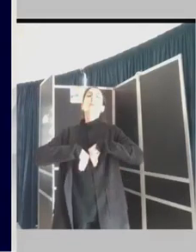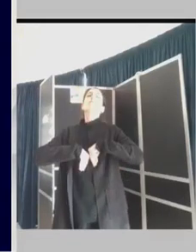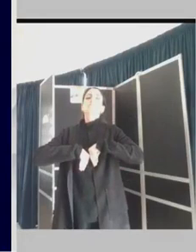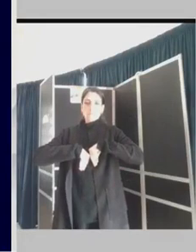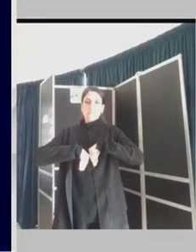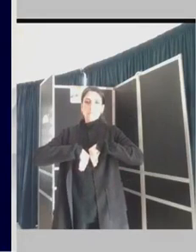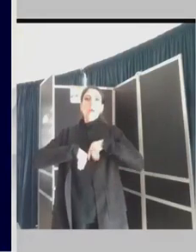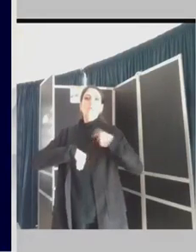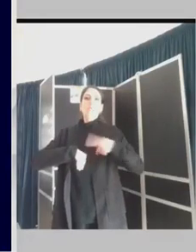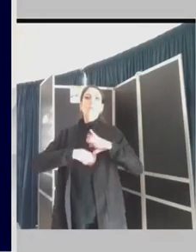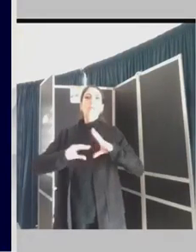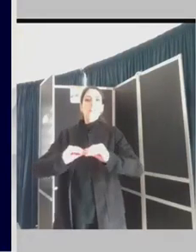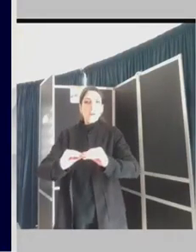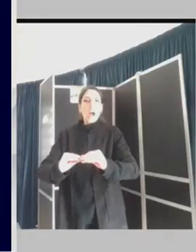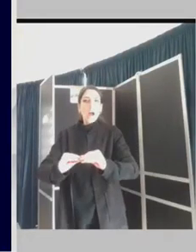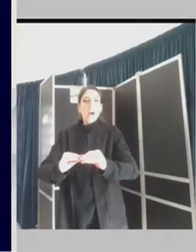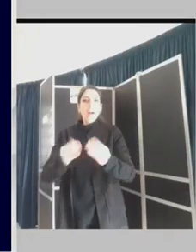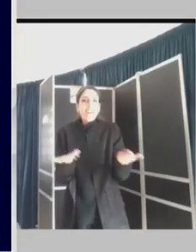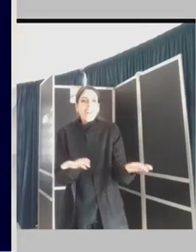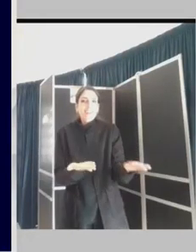livello di intervento, perché l'ostruzione,